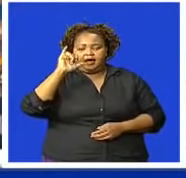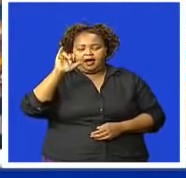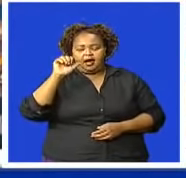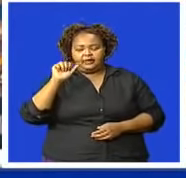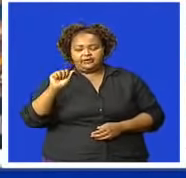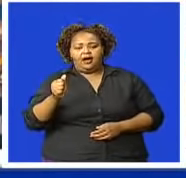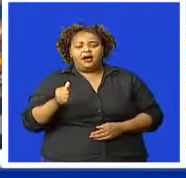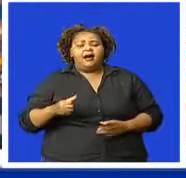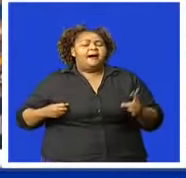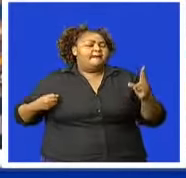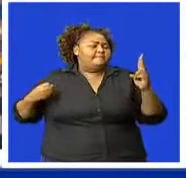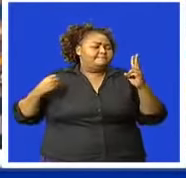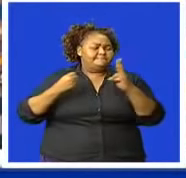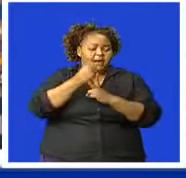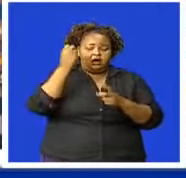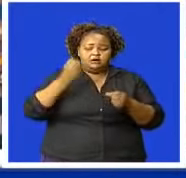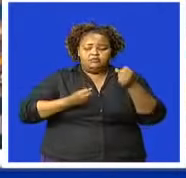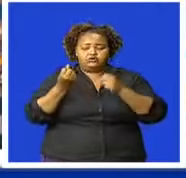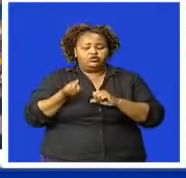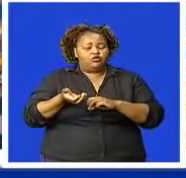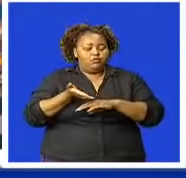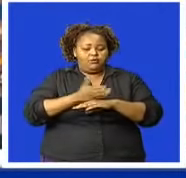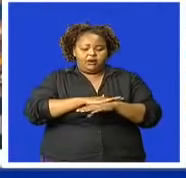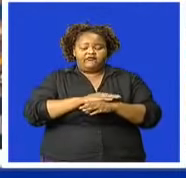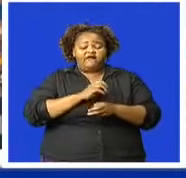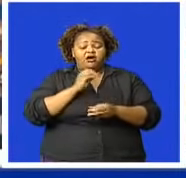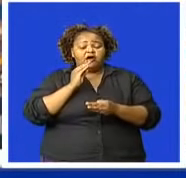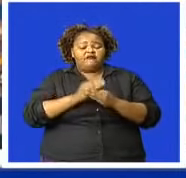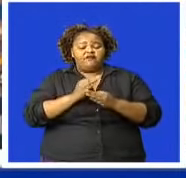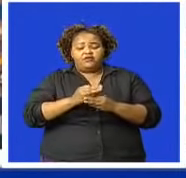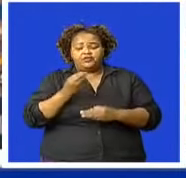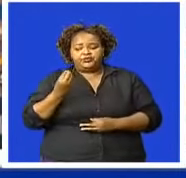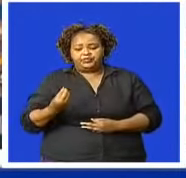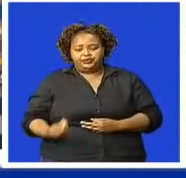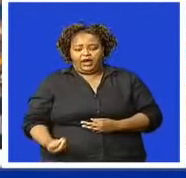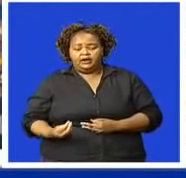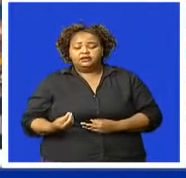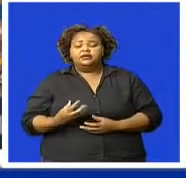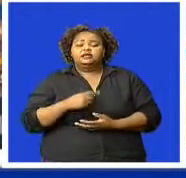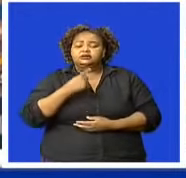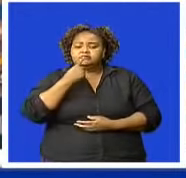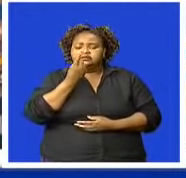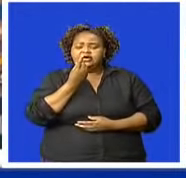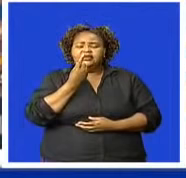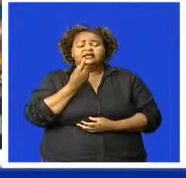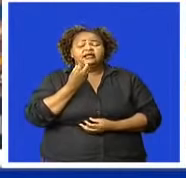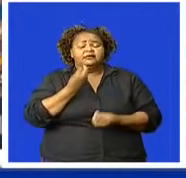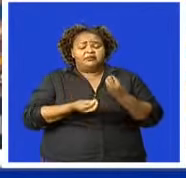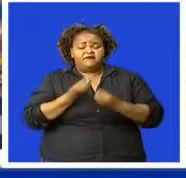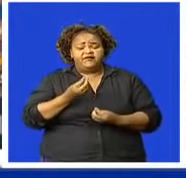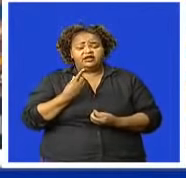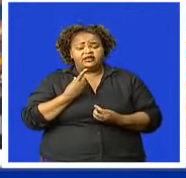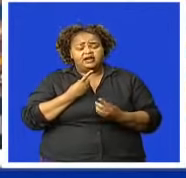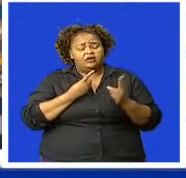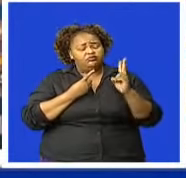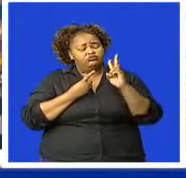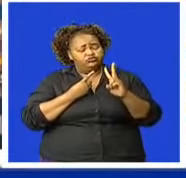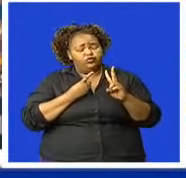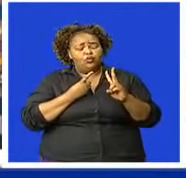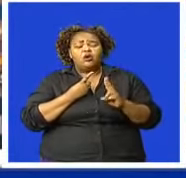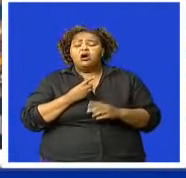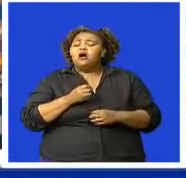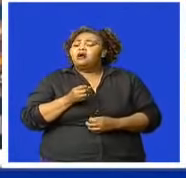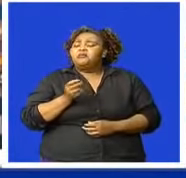ke emhlabeni babe lomncane walabantwana bongandlamini uthi labantwana bebakuphela kwabo kubatali babo njengoba ke bebame